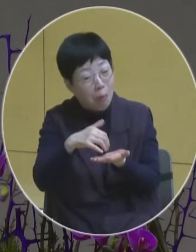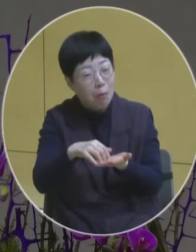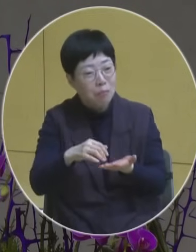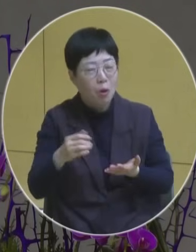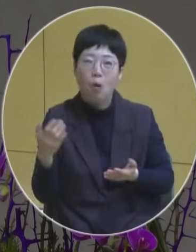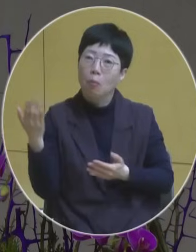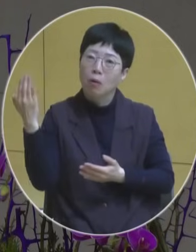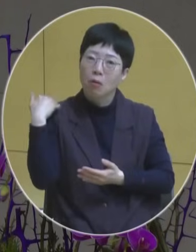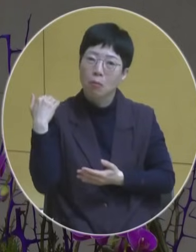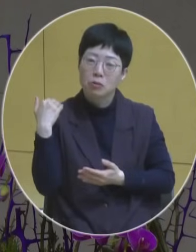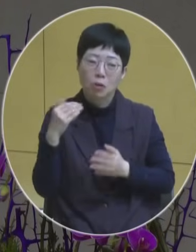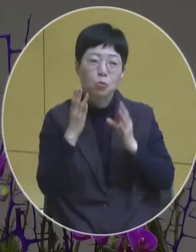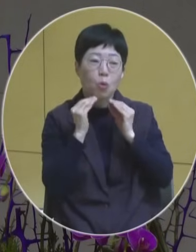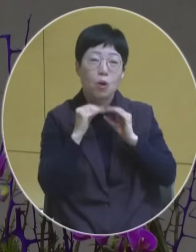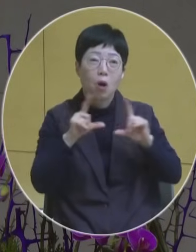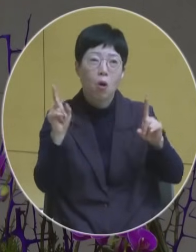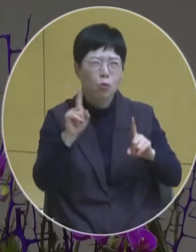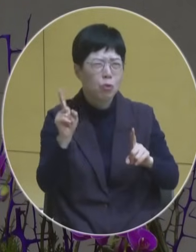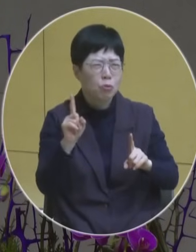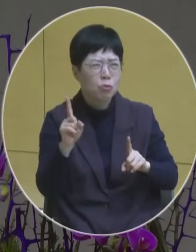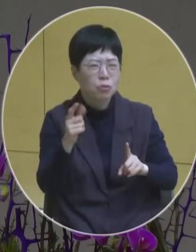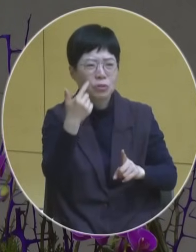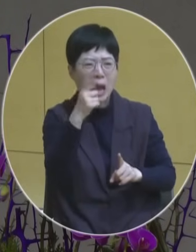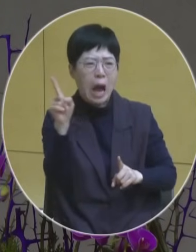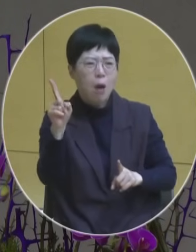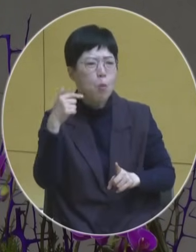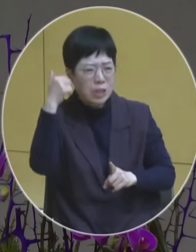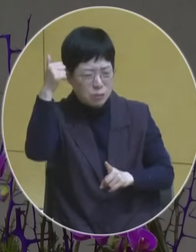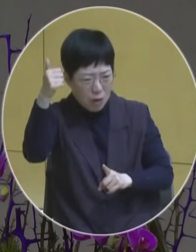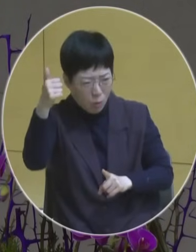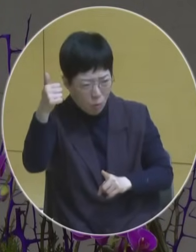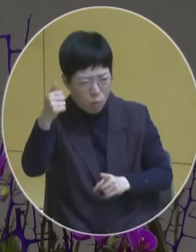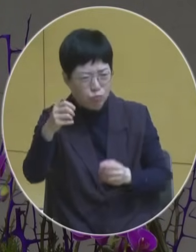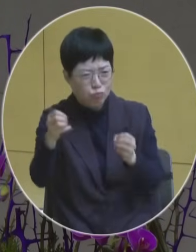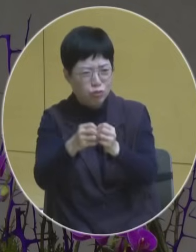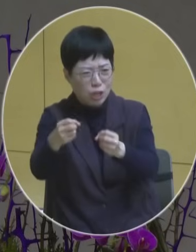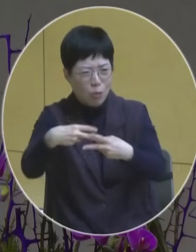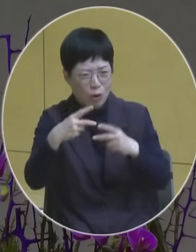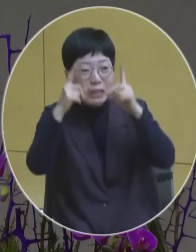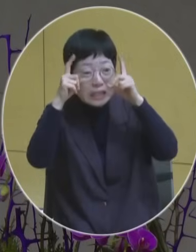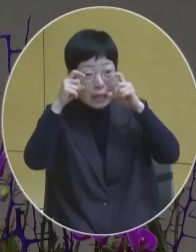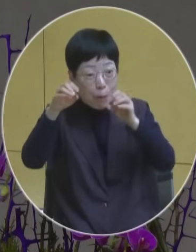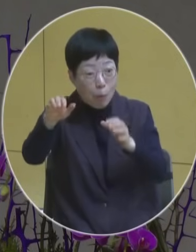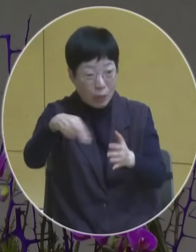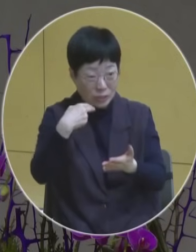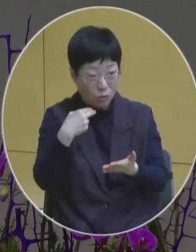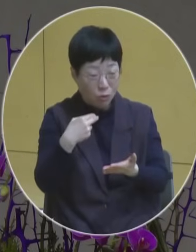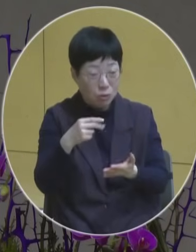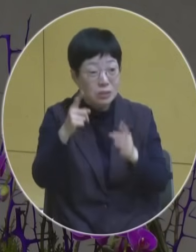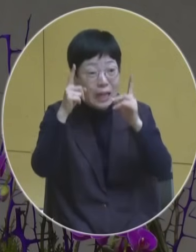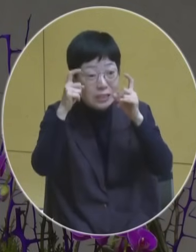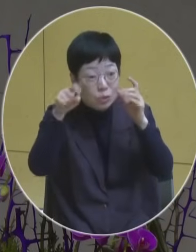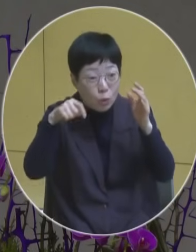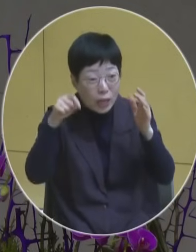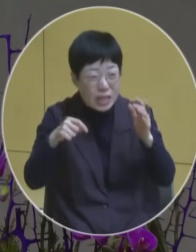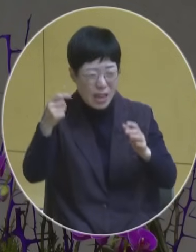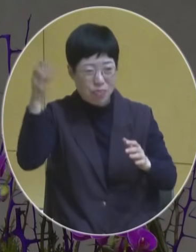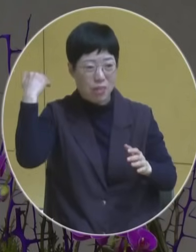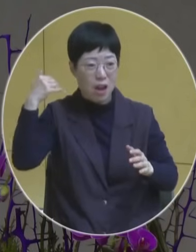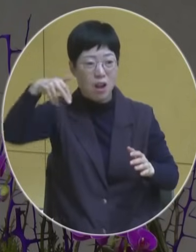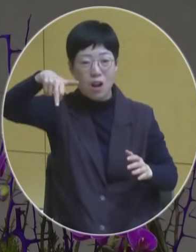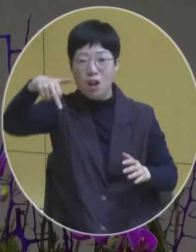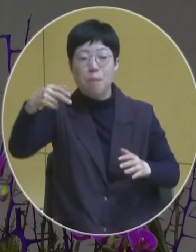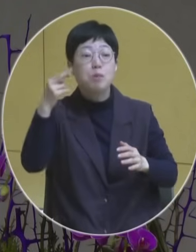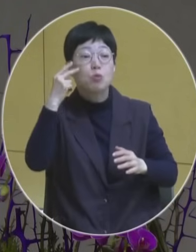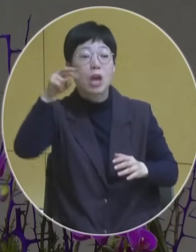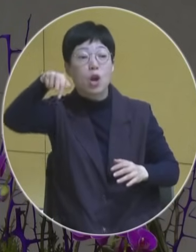토요일날 우리 여러분이 우리 교회에 자주 오는 라영한 목사님이 문자를 보냈어요. 사진 한 장하고 그 사진은 옛날 코스타 같이